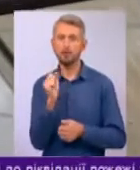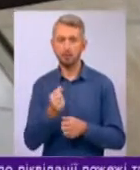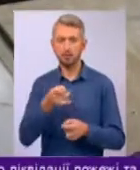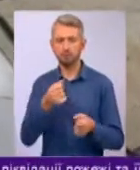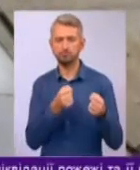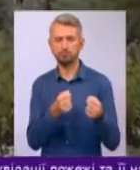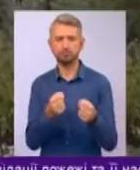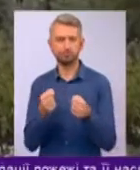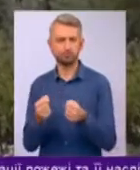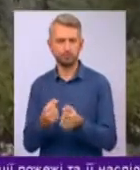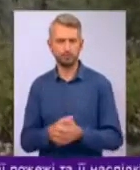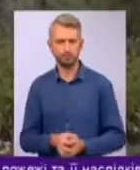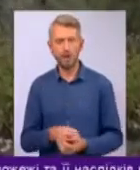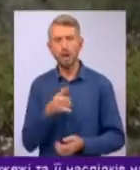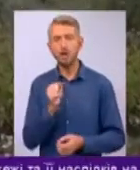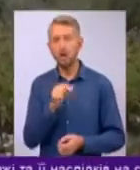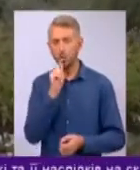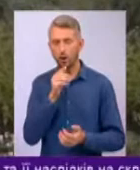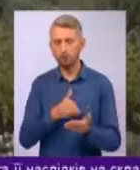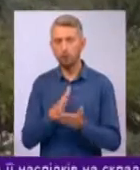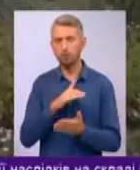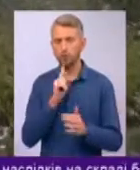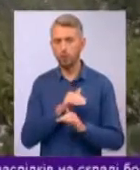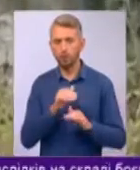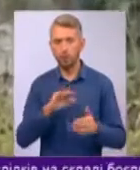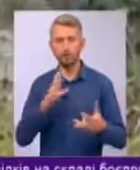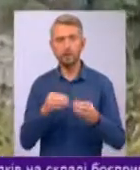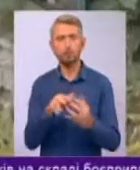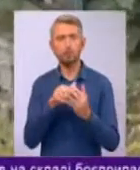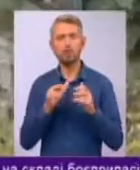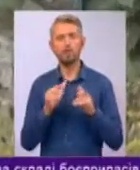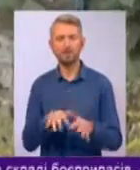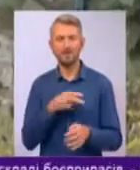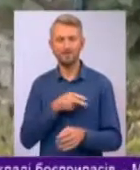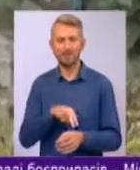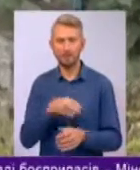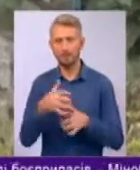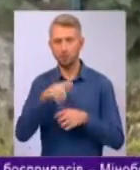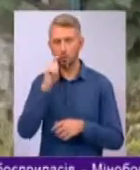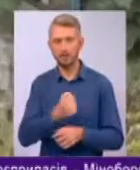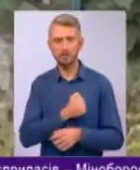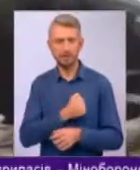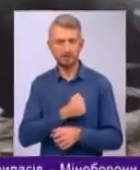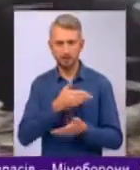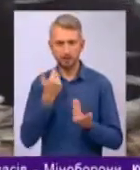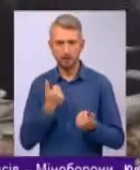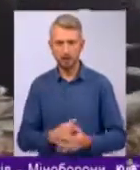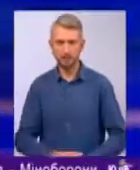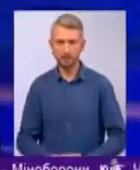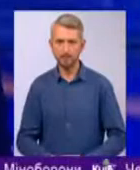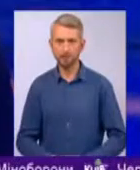кулемета великого калібру. На Луганському напрямку було тихо. Внаслідок бойових дій втрат серед українських захисників немає.